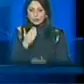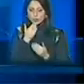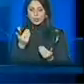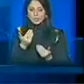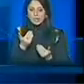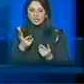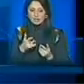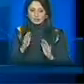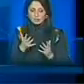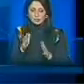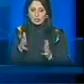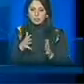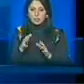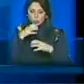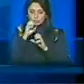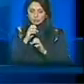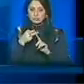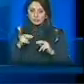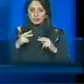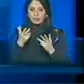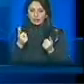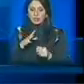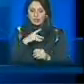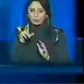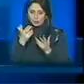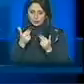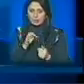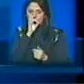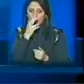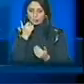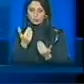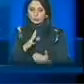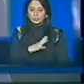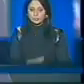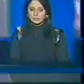უკანასკნელი შემთხვევა ბათუმში ლაბორატორულად გადასტურებულია, რომ იქ იყო დიახ H1N1.